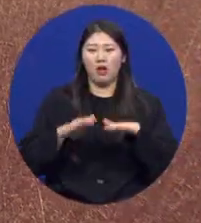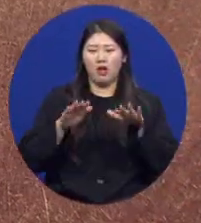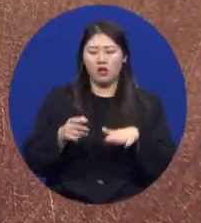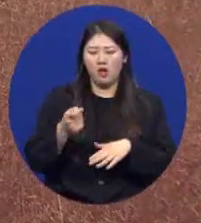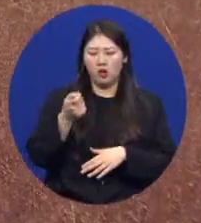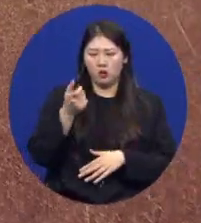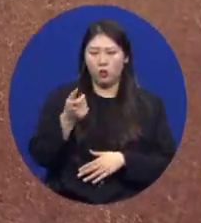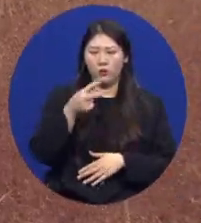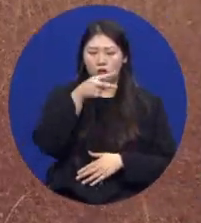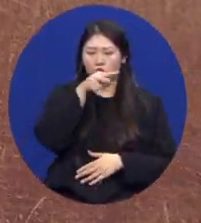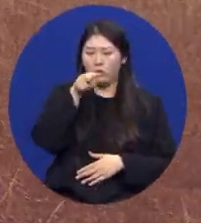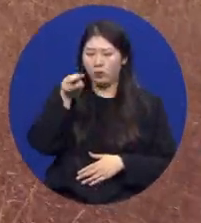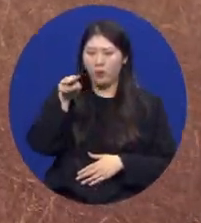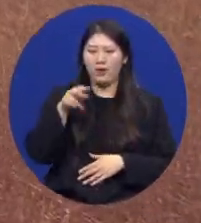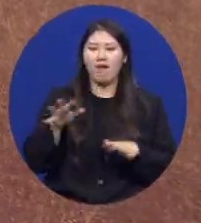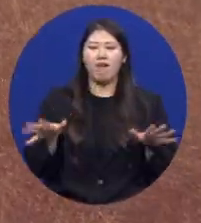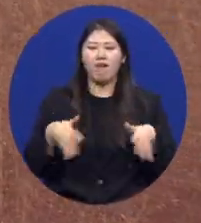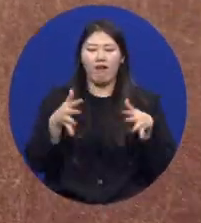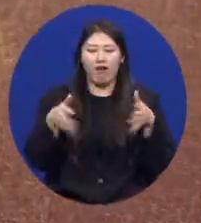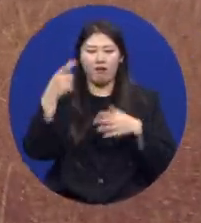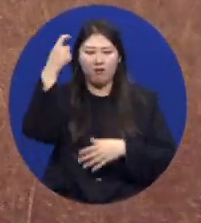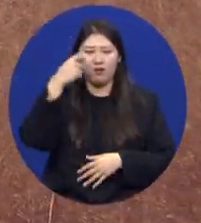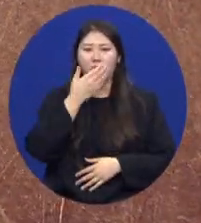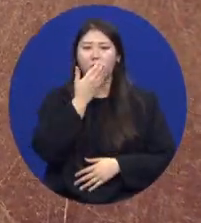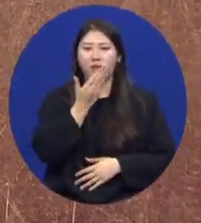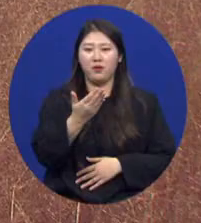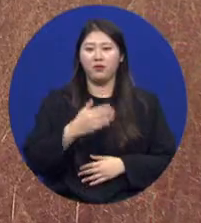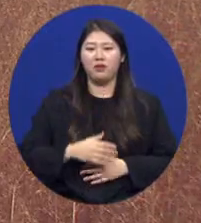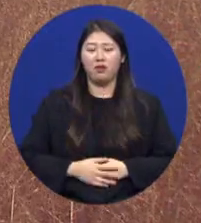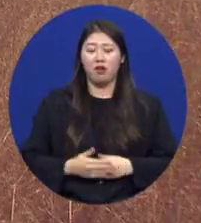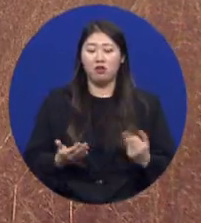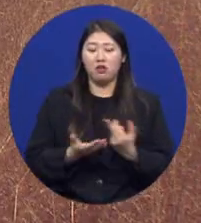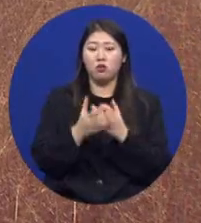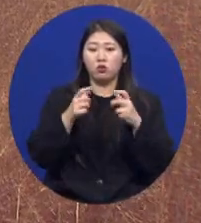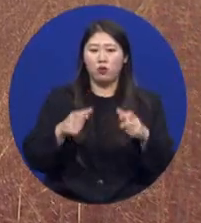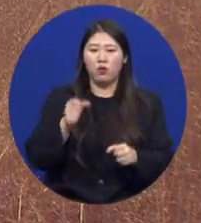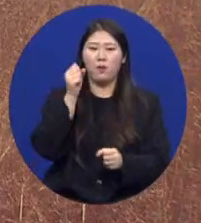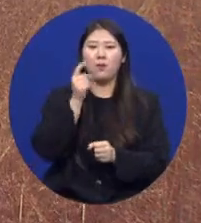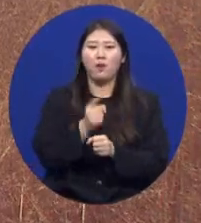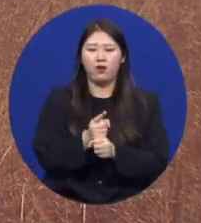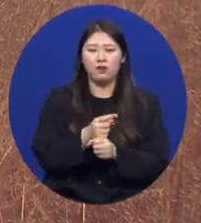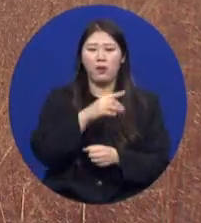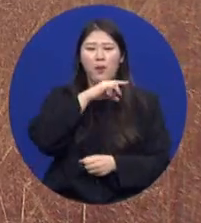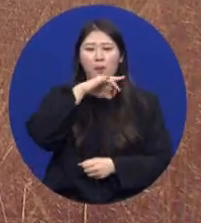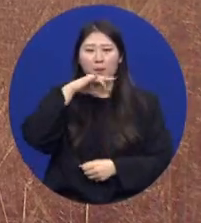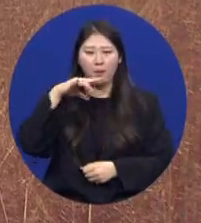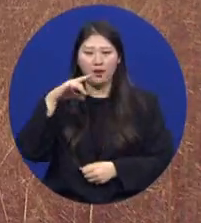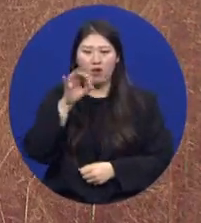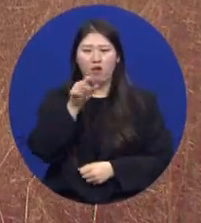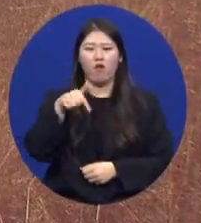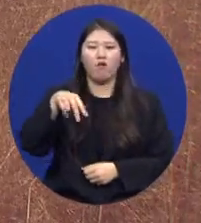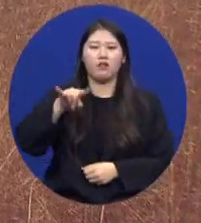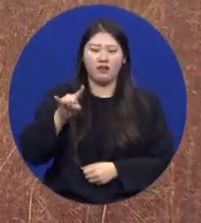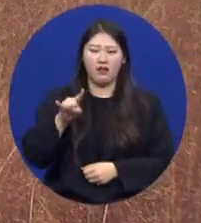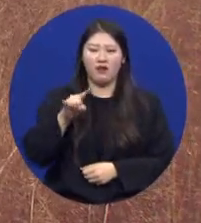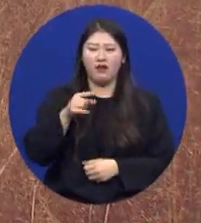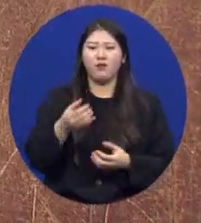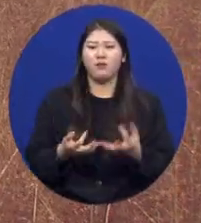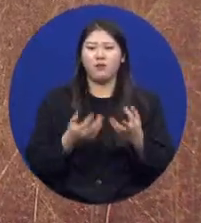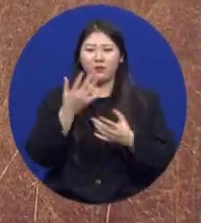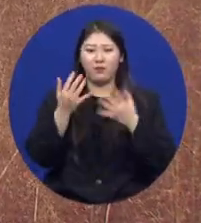조금만 눈을 돌려도 가을 정취를 느낄 수 있는데요. 제주에서는 벌써 핑크빛 억새가 장관을 이루고